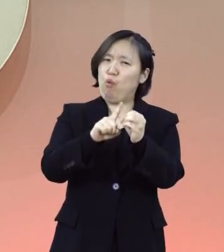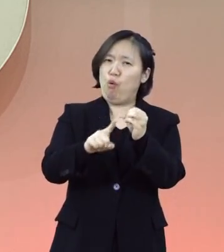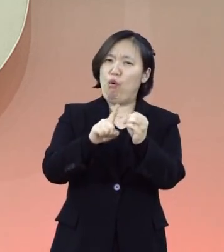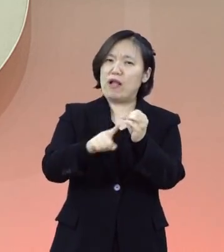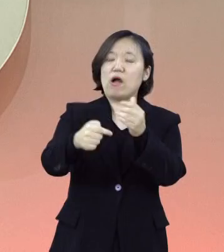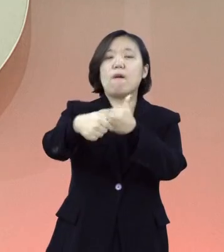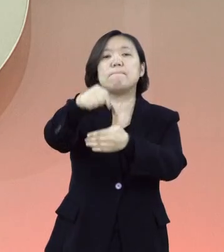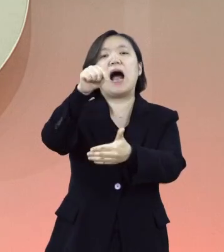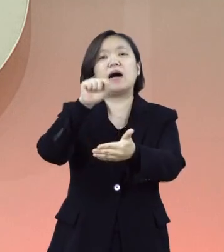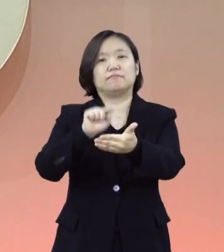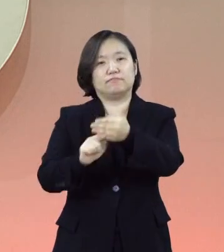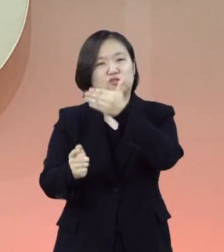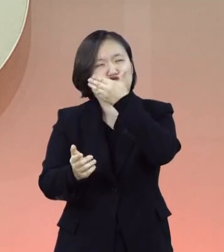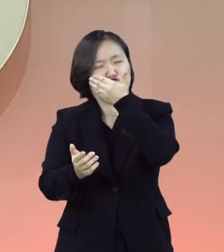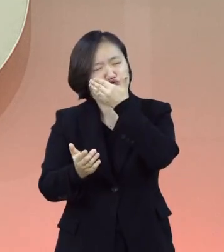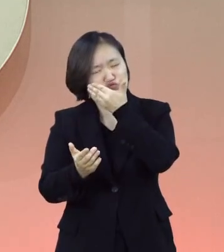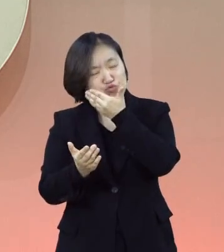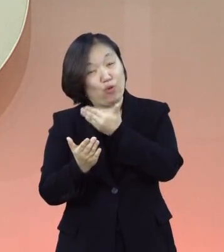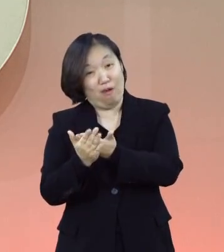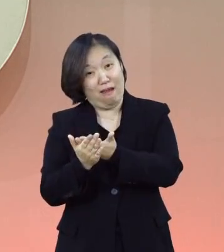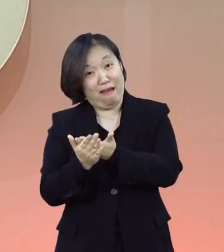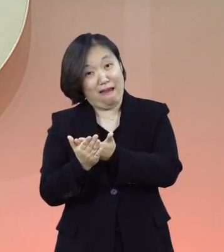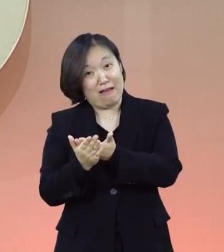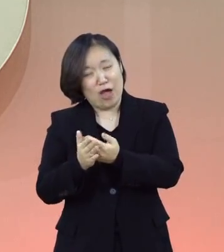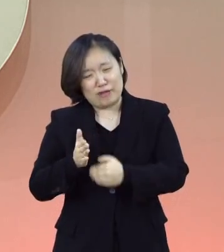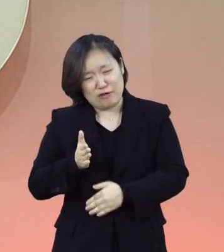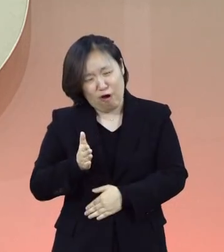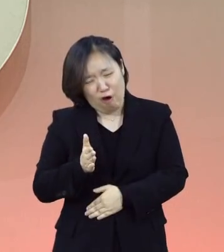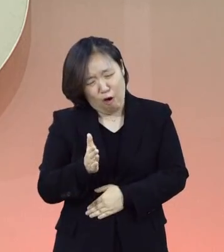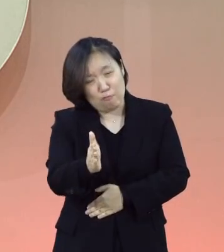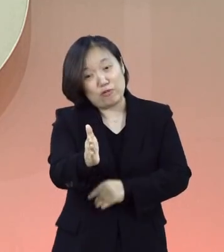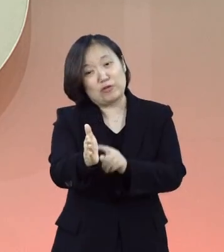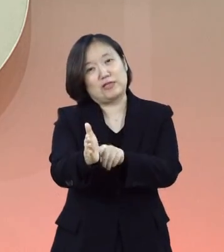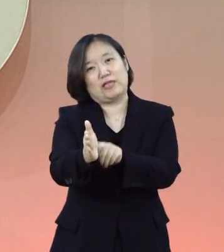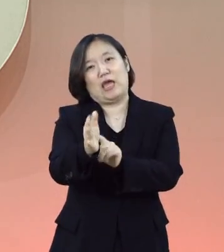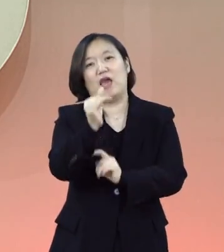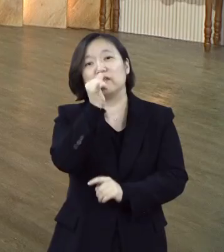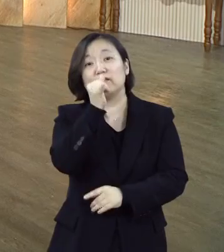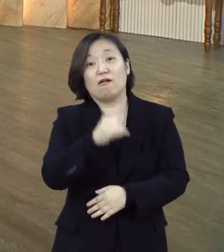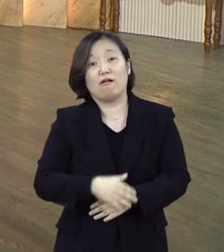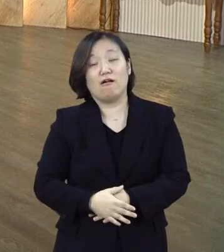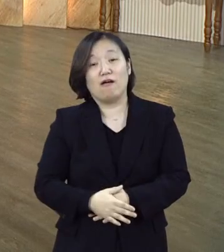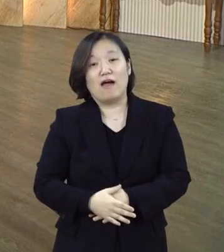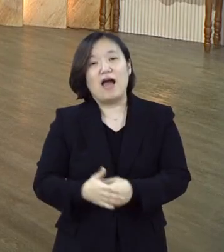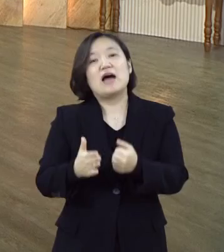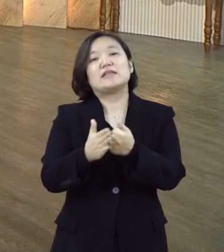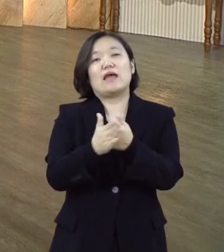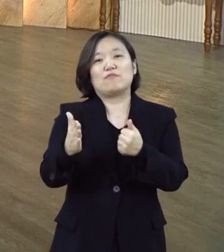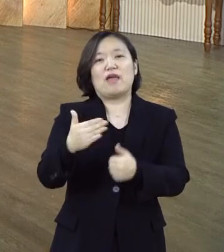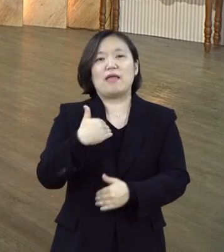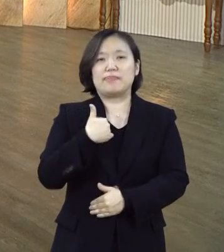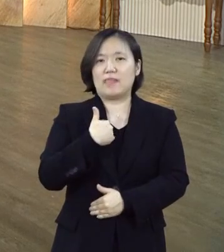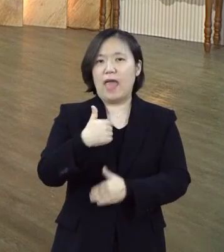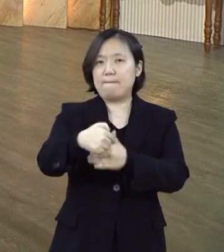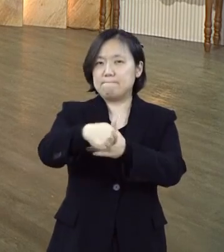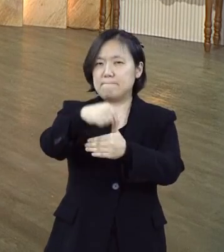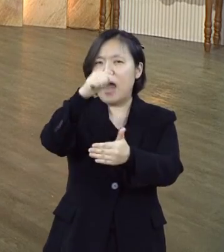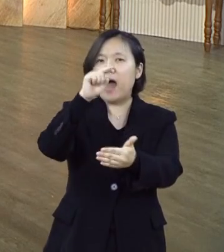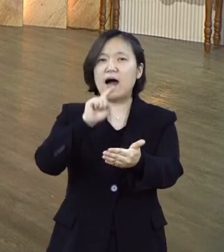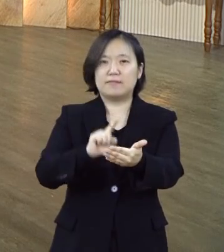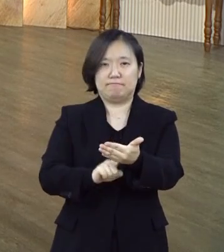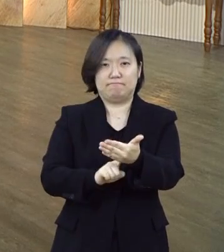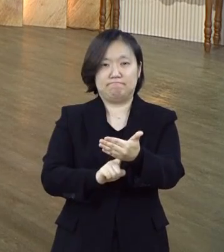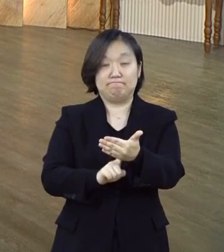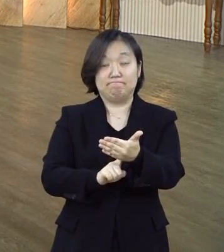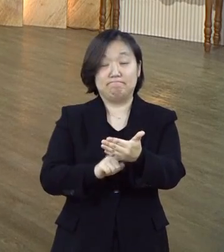여기고 전문적으로 상세히 다루고 있습니다. 결국 이 마음, 내 이 마음자리에